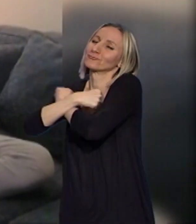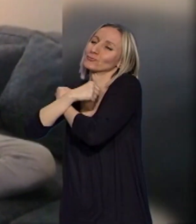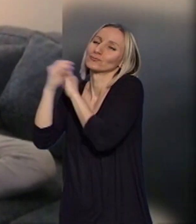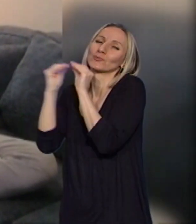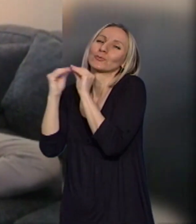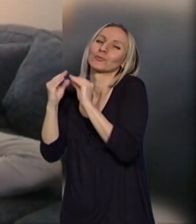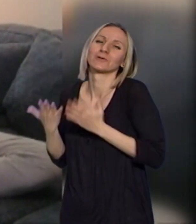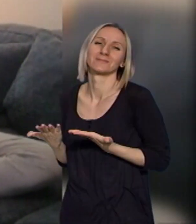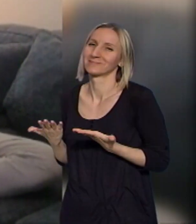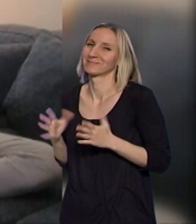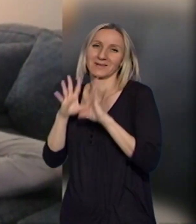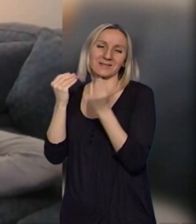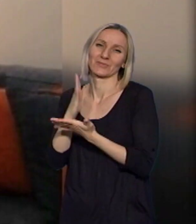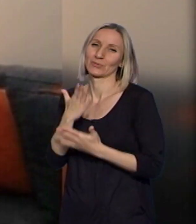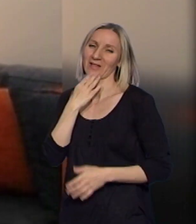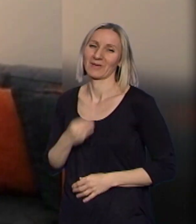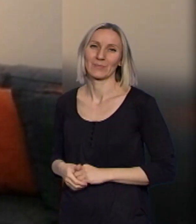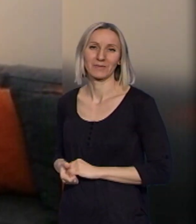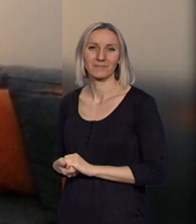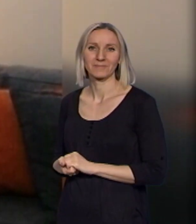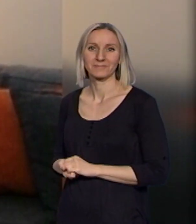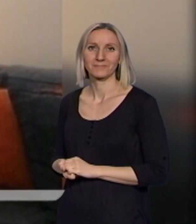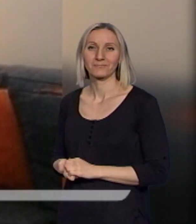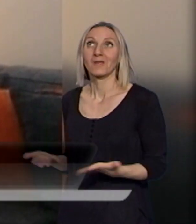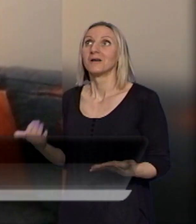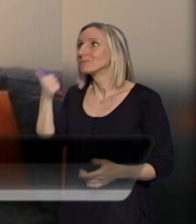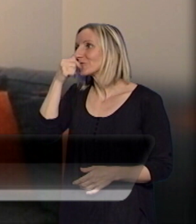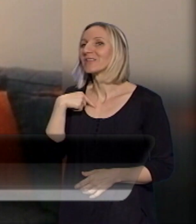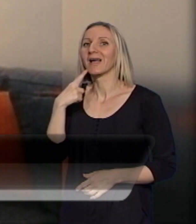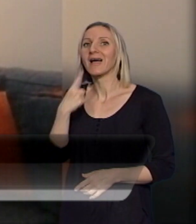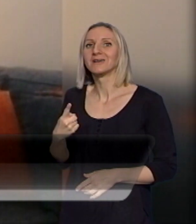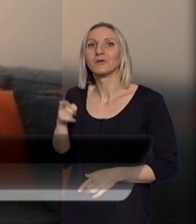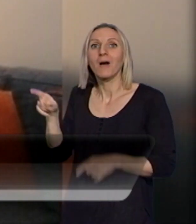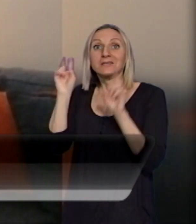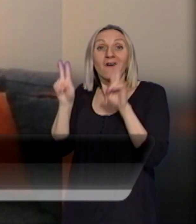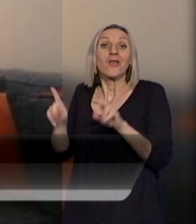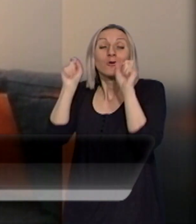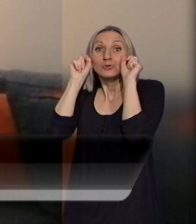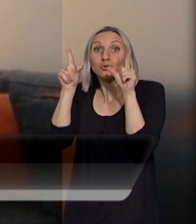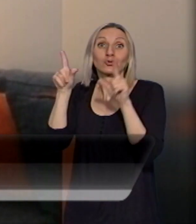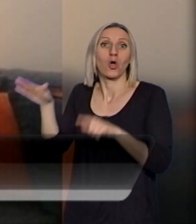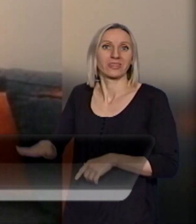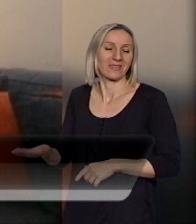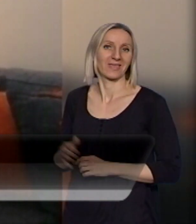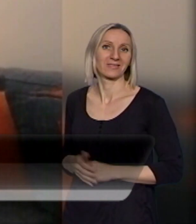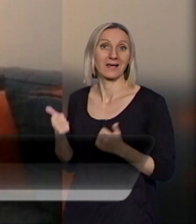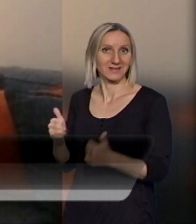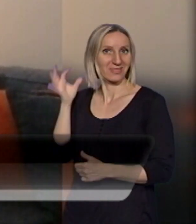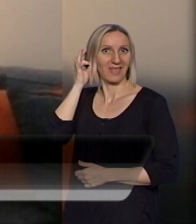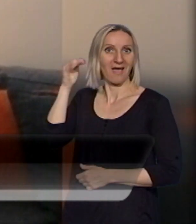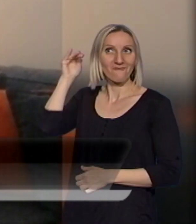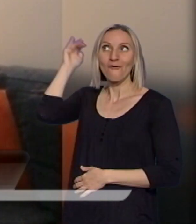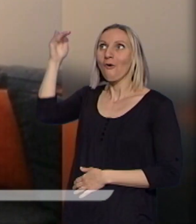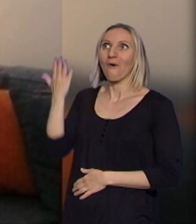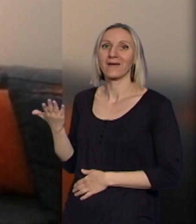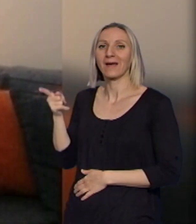sve bude lepo. Šta reći, naše čudo deteta, sada već devojke, koja je od